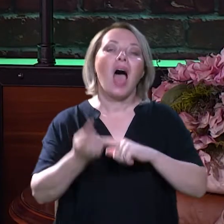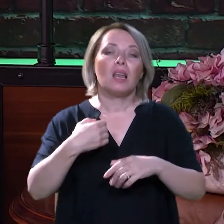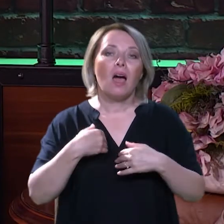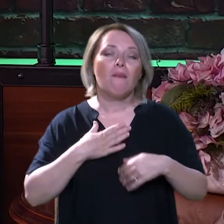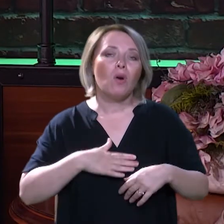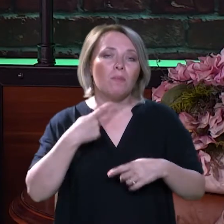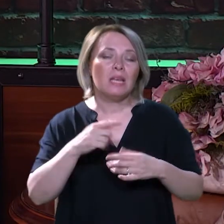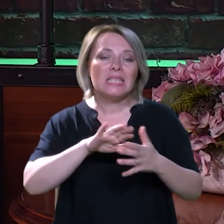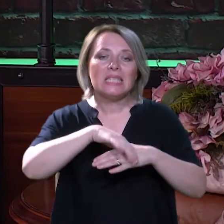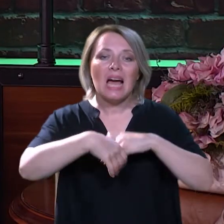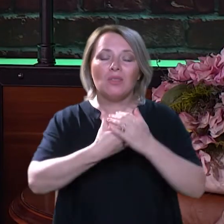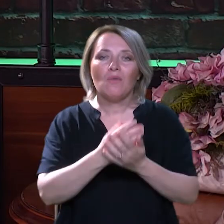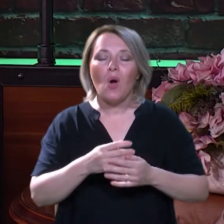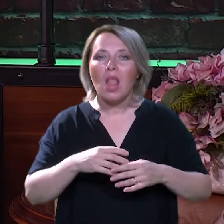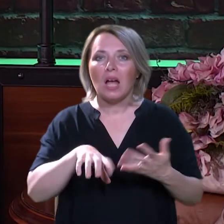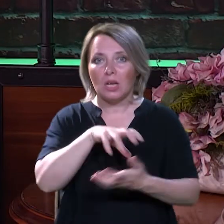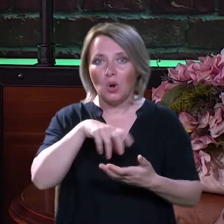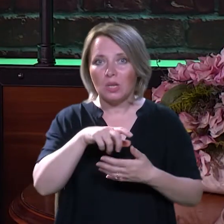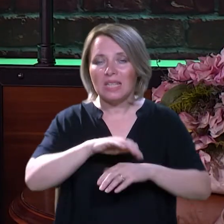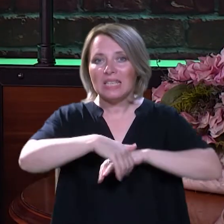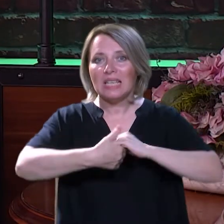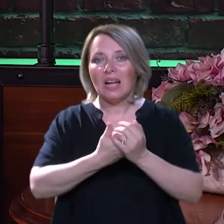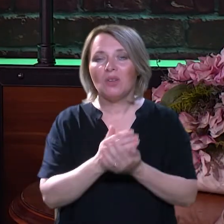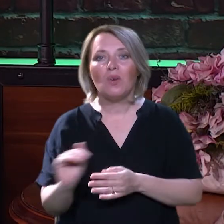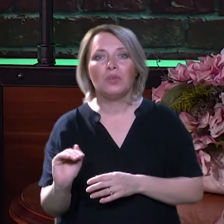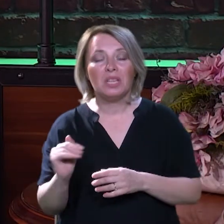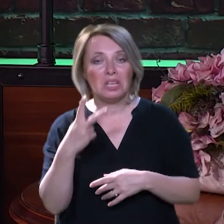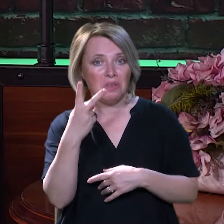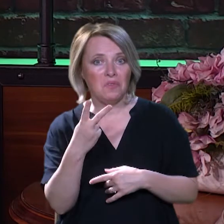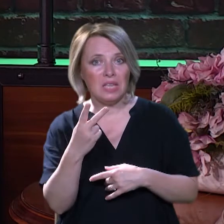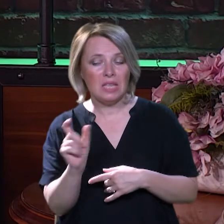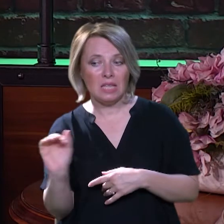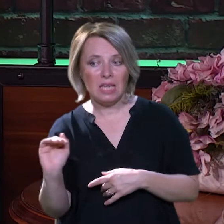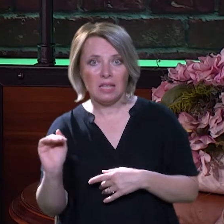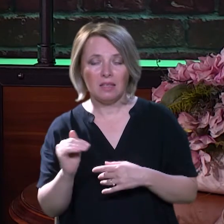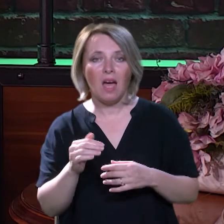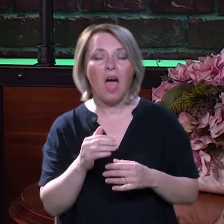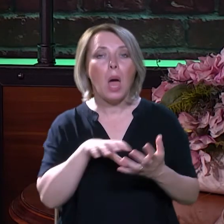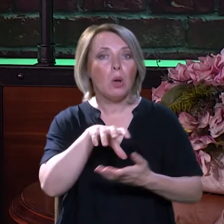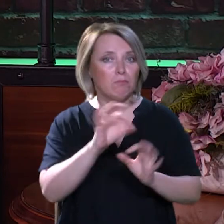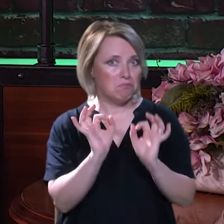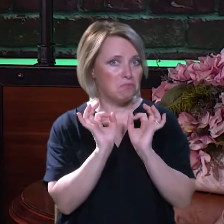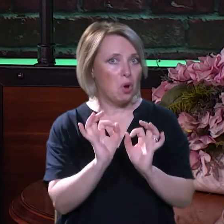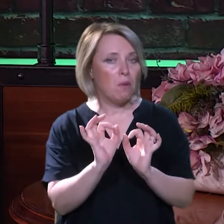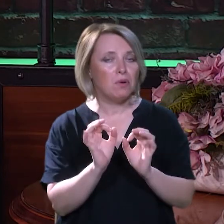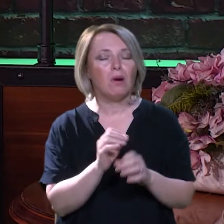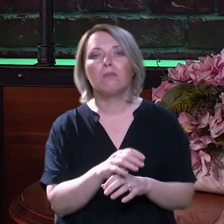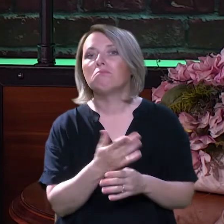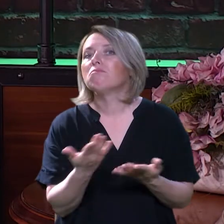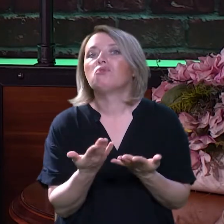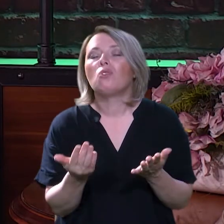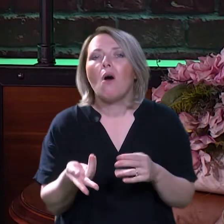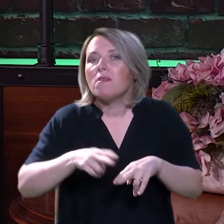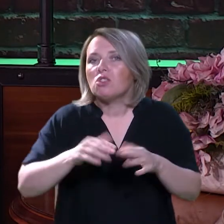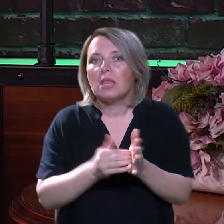zadovoljan roditelj, zadovoljno dijete. Znači, kad je dijete vidi da je roditelj ispunjen, miran, zadovoljan svojim životom, što dijete tu više treba?